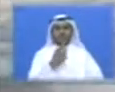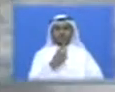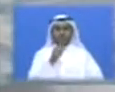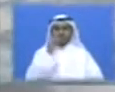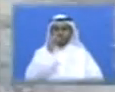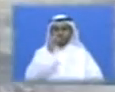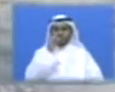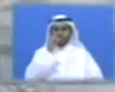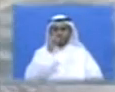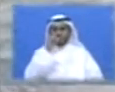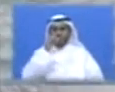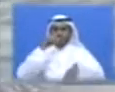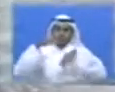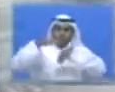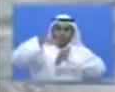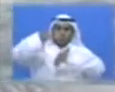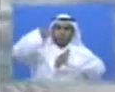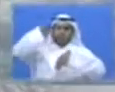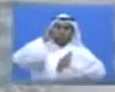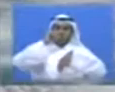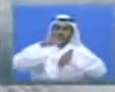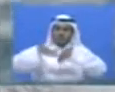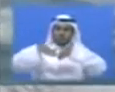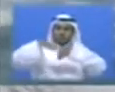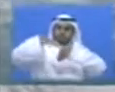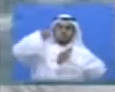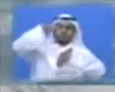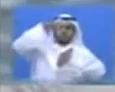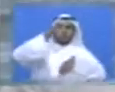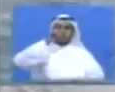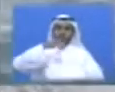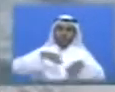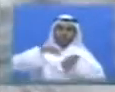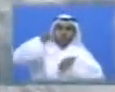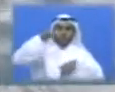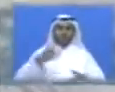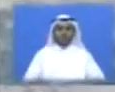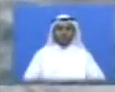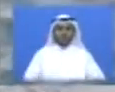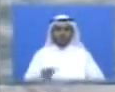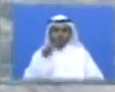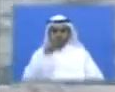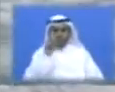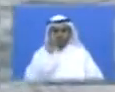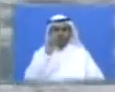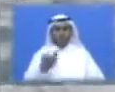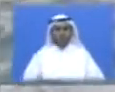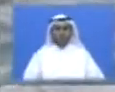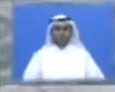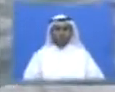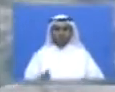في الماء، في أعلى مد راح يكون باين منه جزء بسيط، فما راح يكون شغال ولا راح يكون يبين، يعني مو واضح حق متادين البحر.